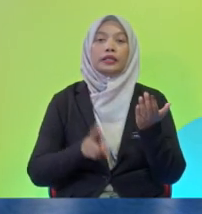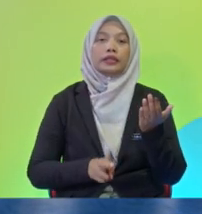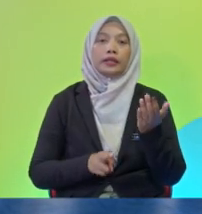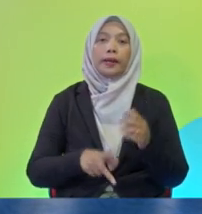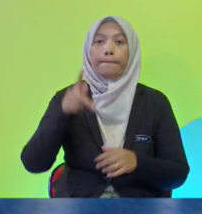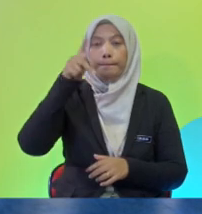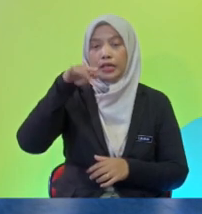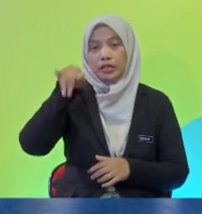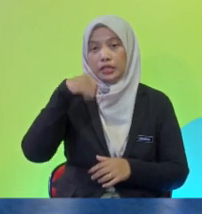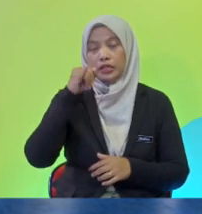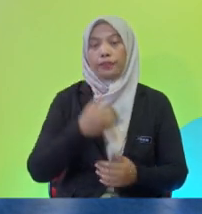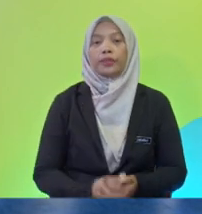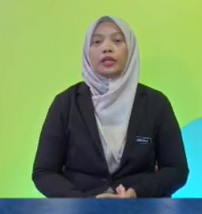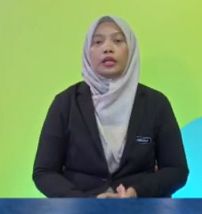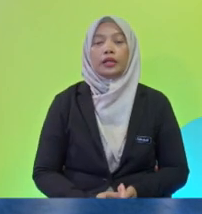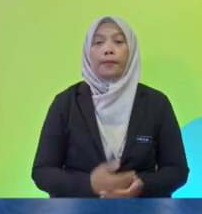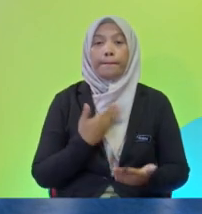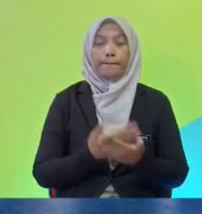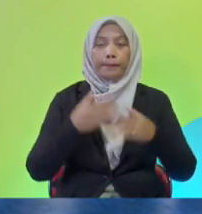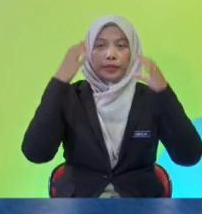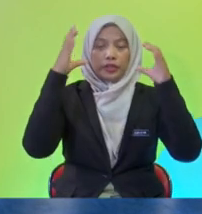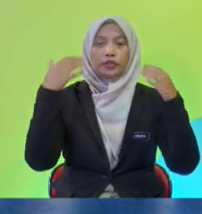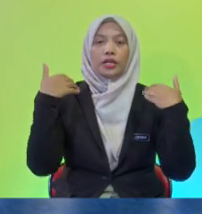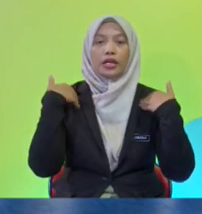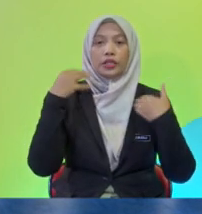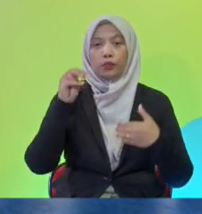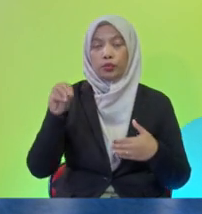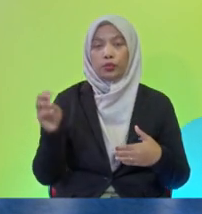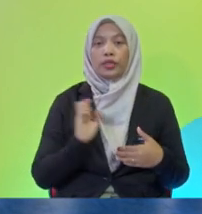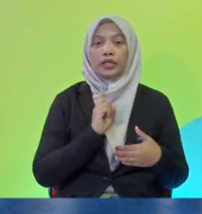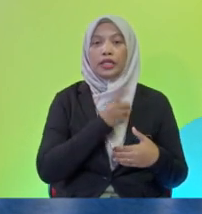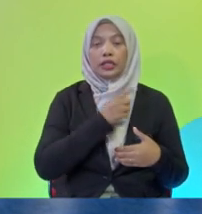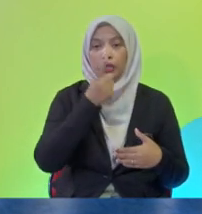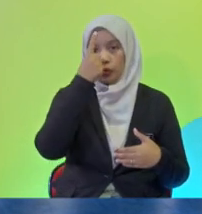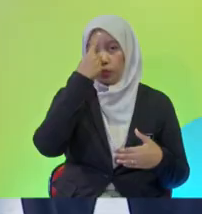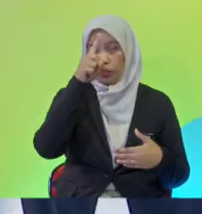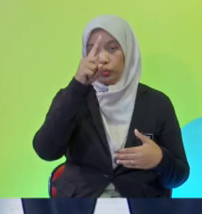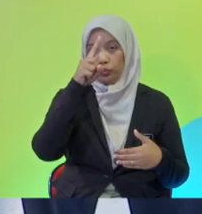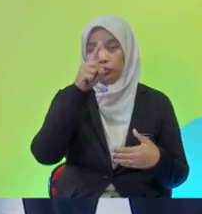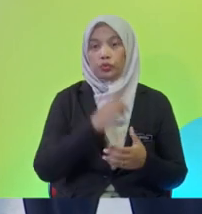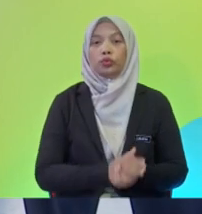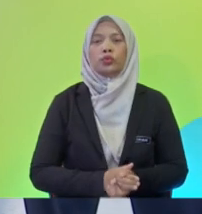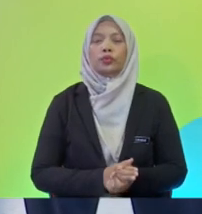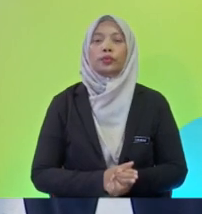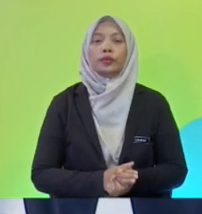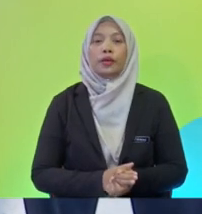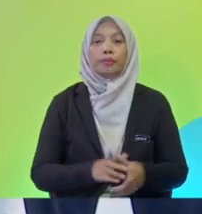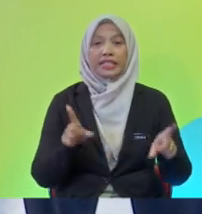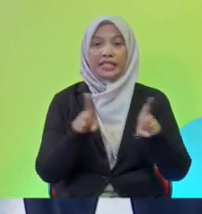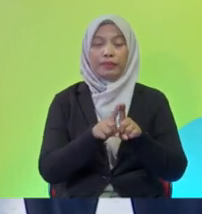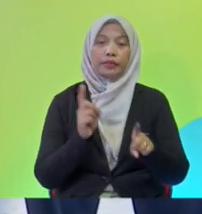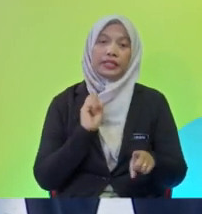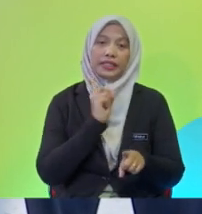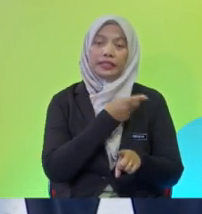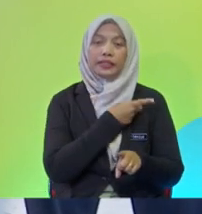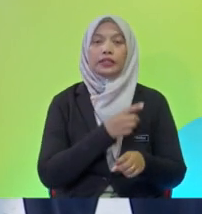pendidikan jasmani. Baik, cikgu. Ya, saya. Kita dah ada dah murid-murid kita ni untuk join kita punya pembelajaran, cikgu. Dah ready dah. Okey,